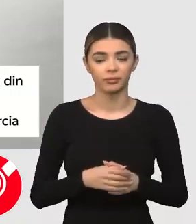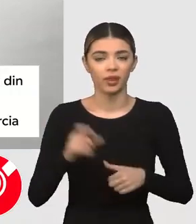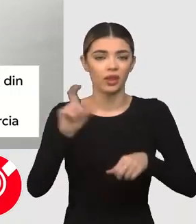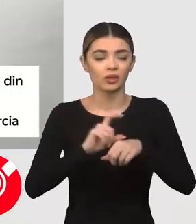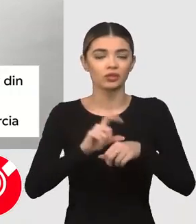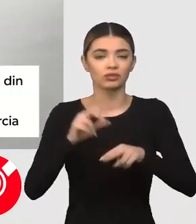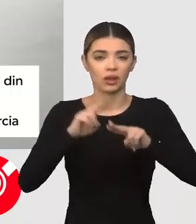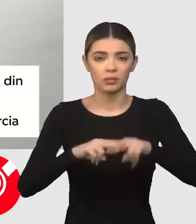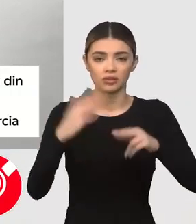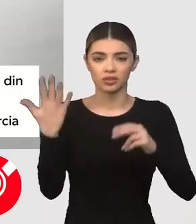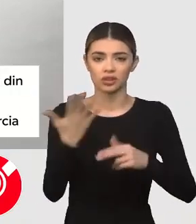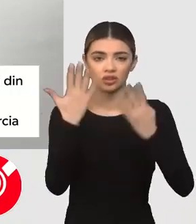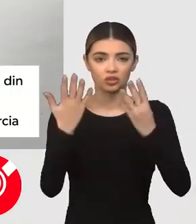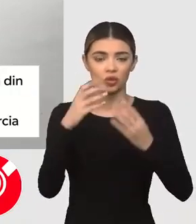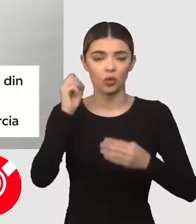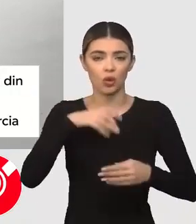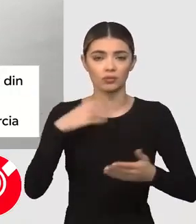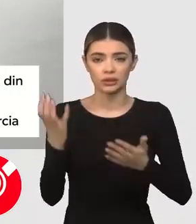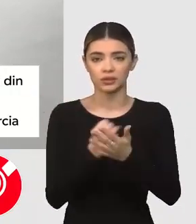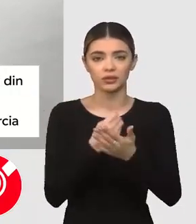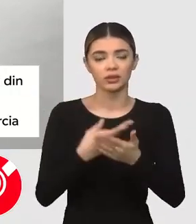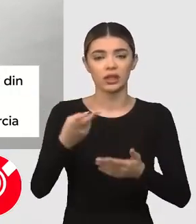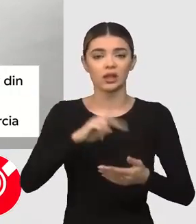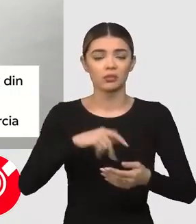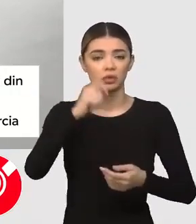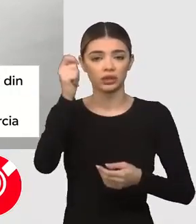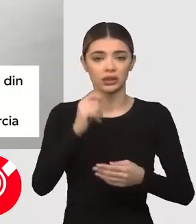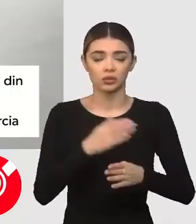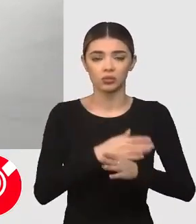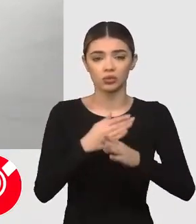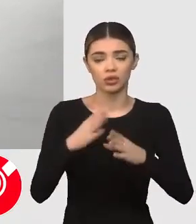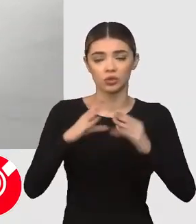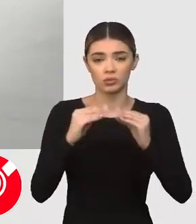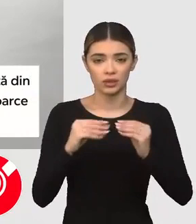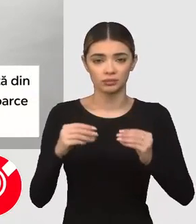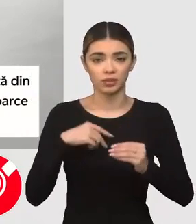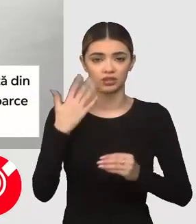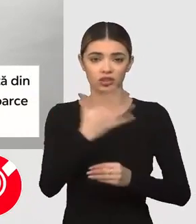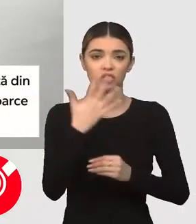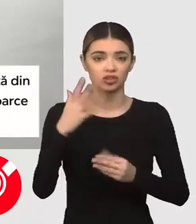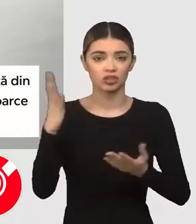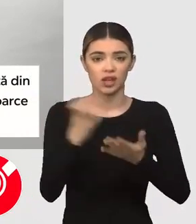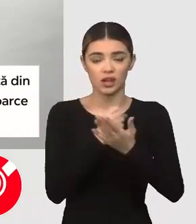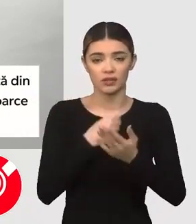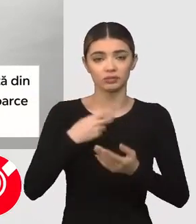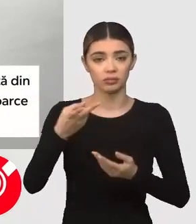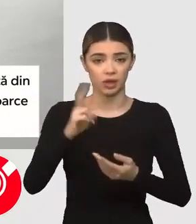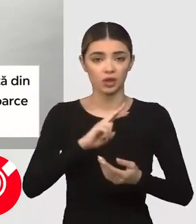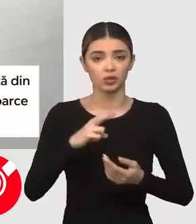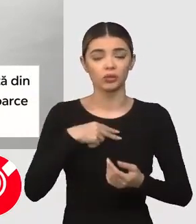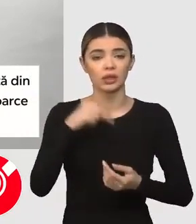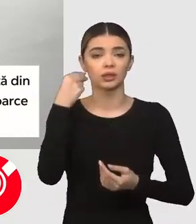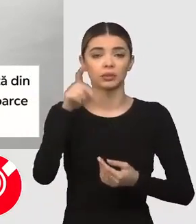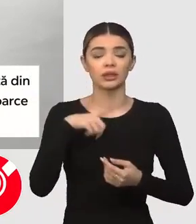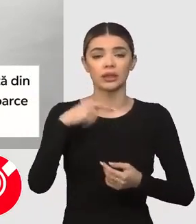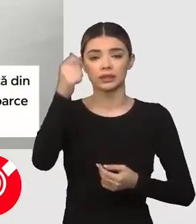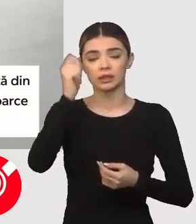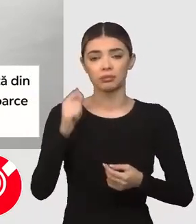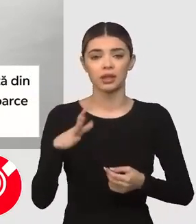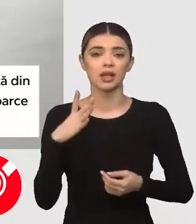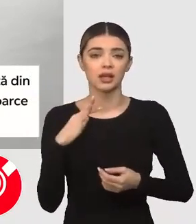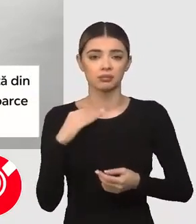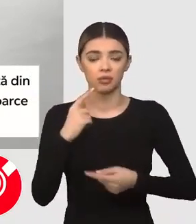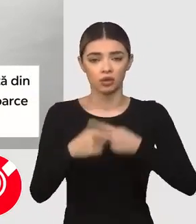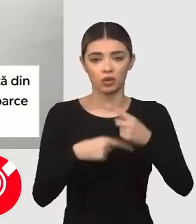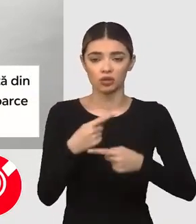În Turcia au rămas 59 de salvatori care se vor întoarce zilele următoare în țară. Cei 55 de salvatori care au revenit deja